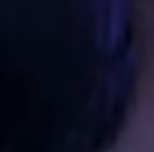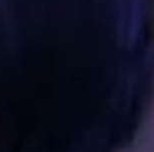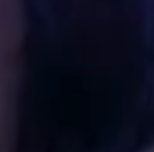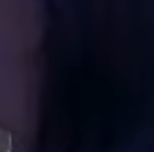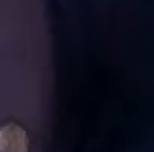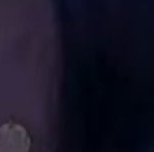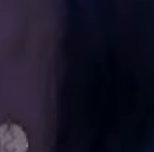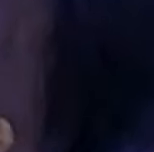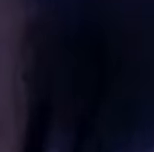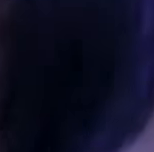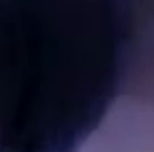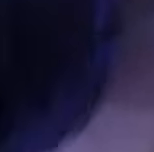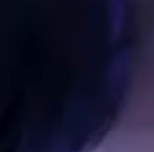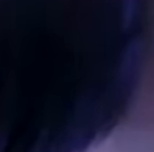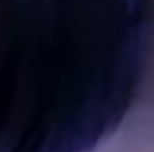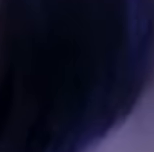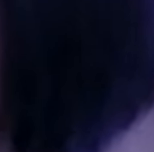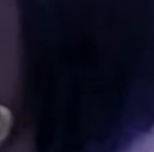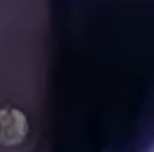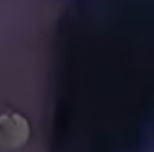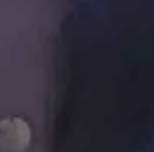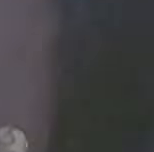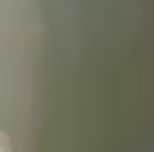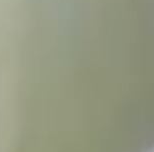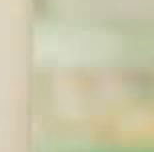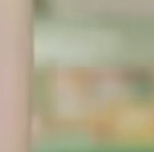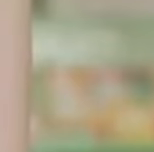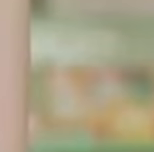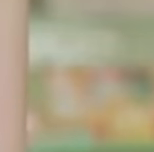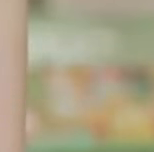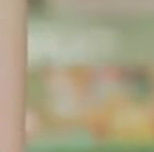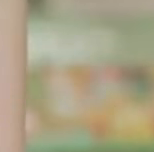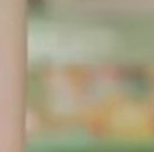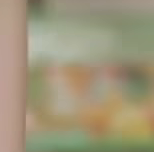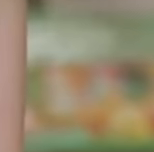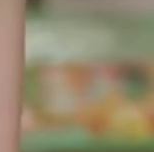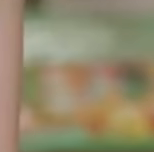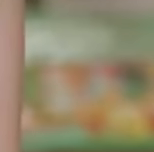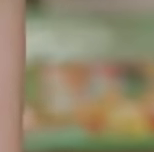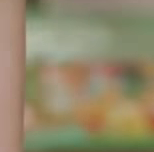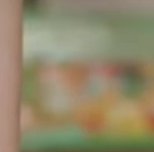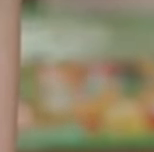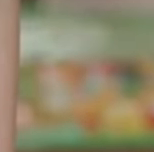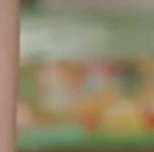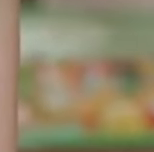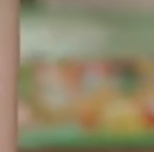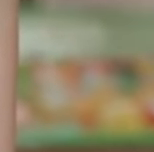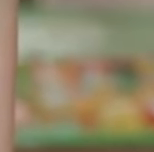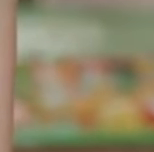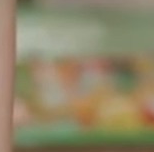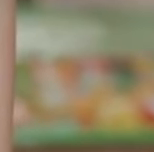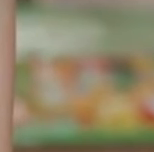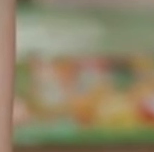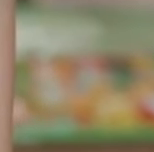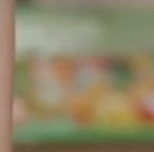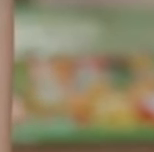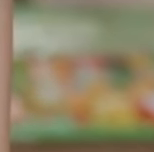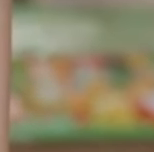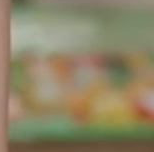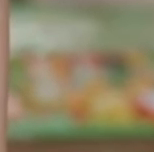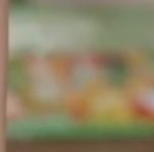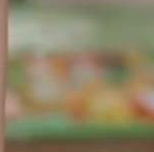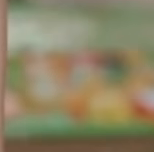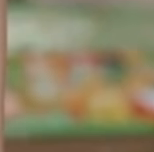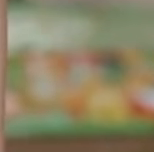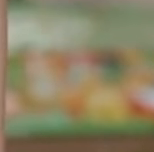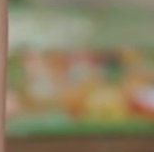ka sa akin. You're supposed to act smarter than me. Pero bakit sila pa ang nagkamilo sa akin? Bakit